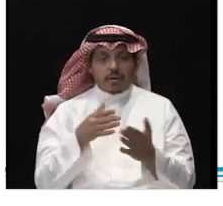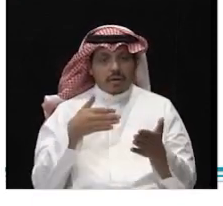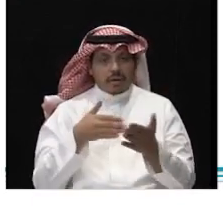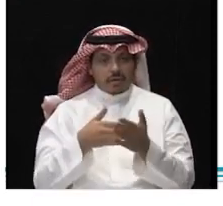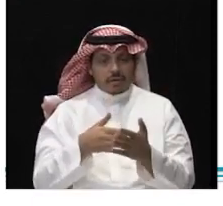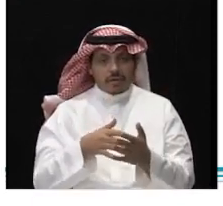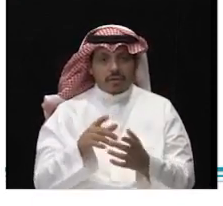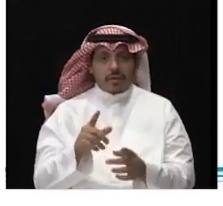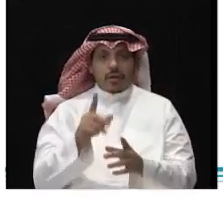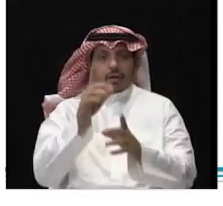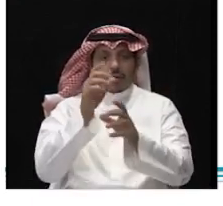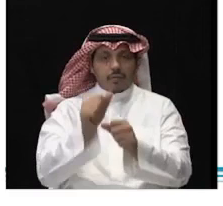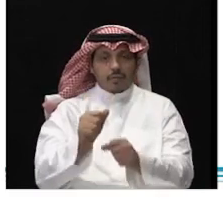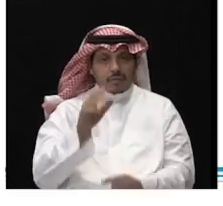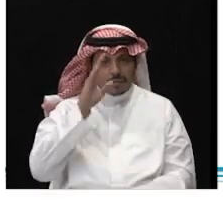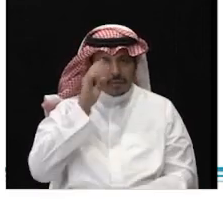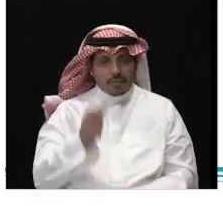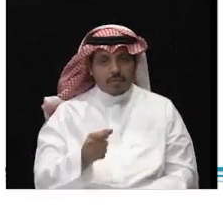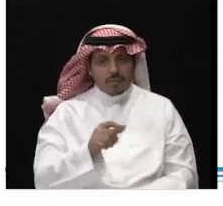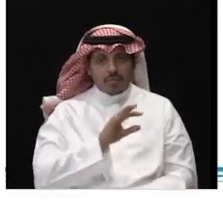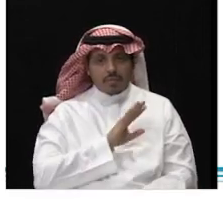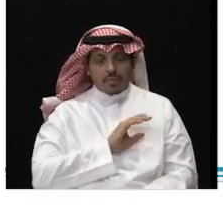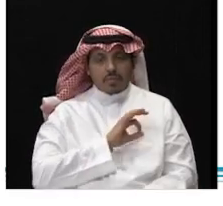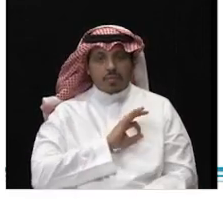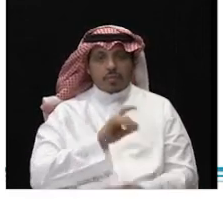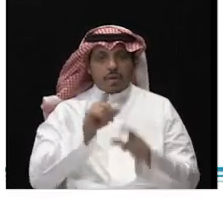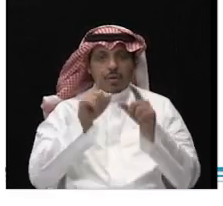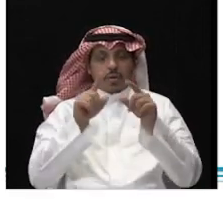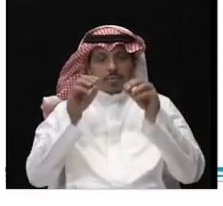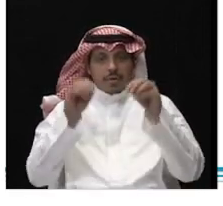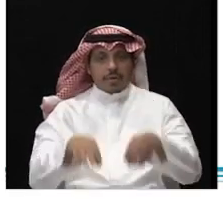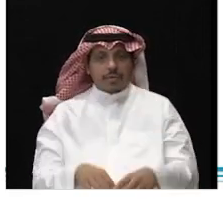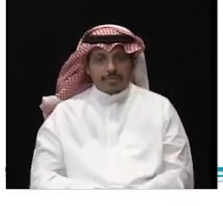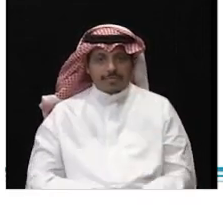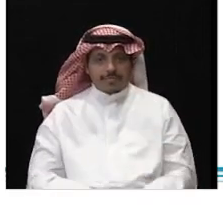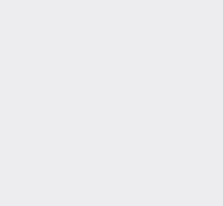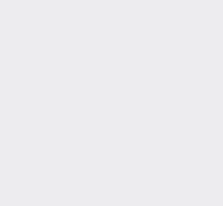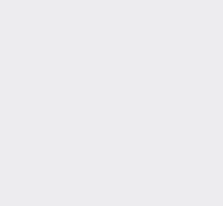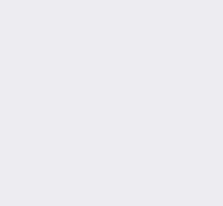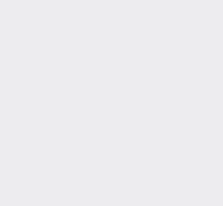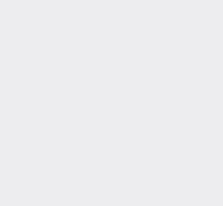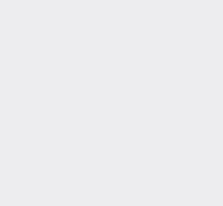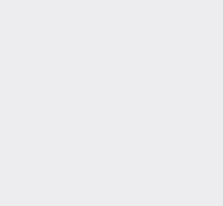وفي الختام استودعكم الله، والسلام عليكم ورحمة الله وبركاته.